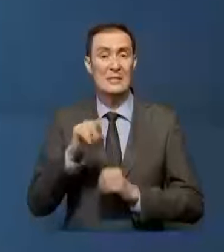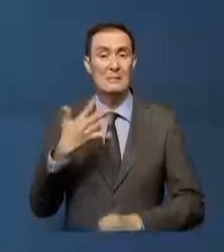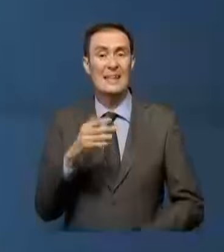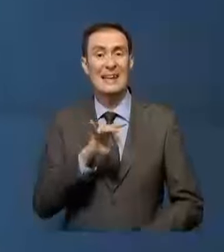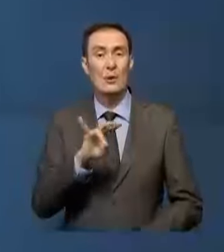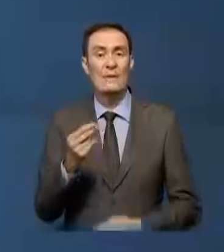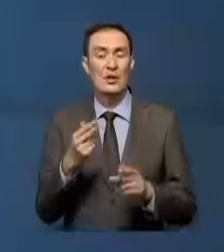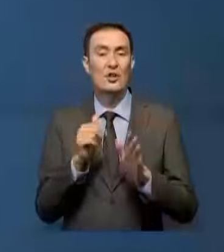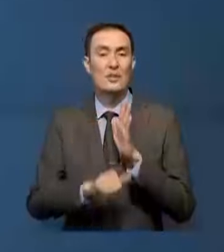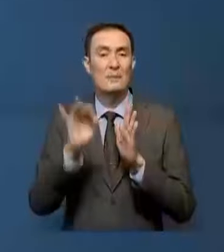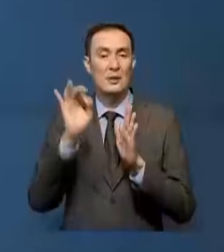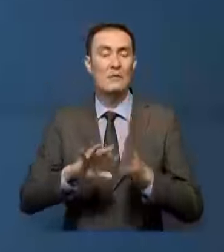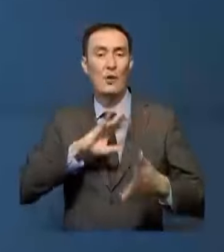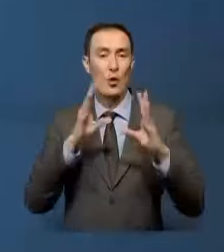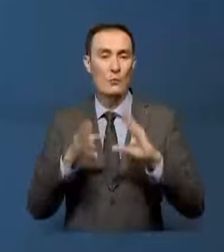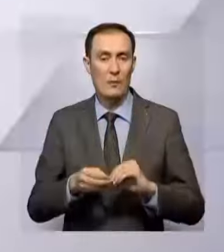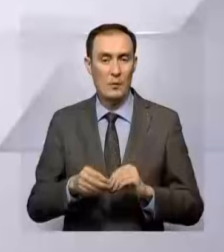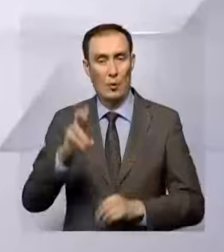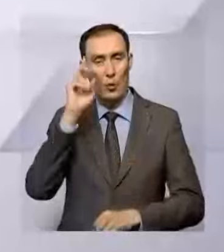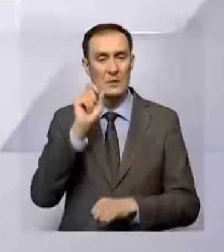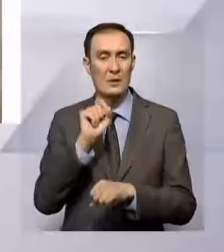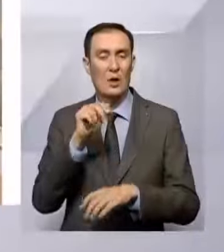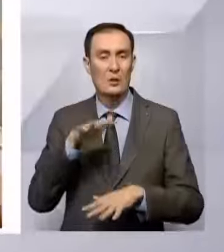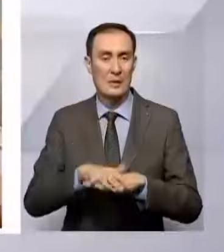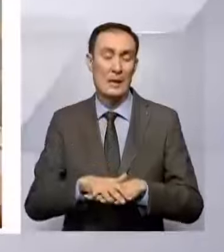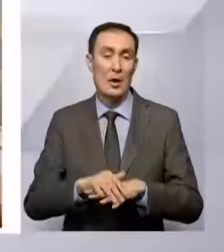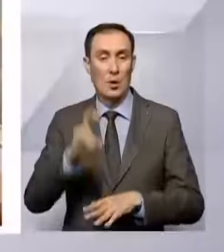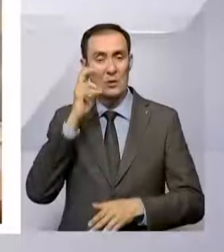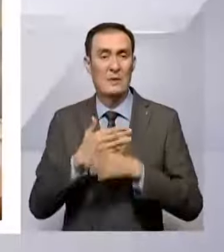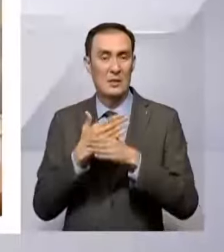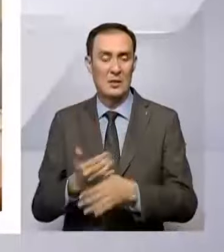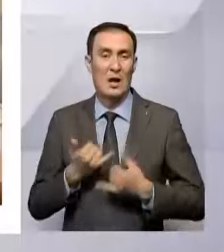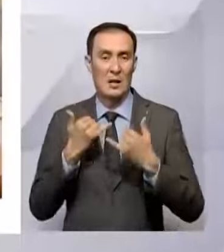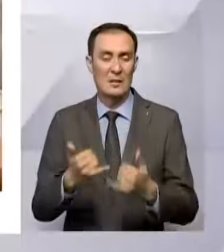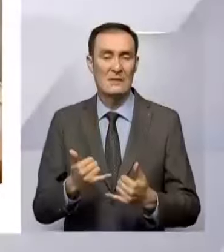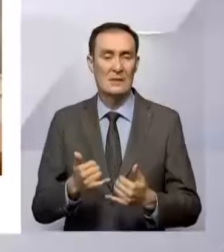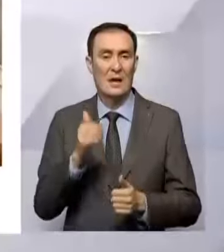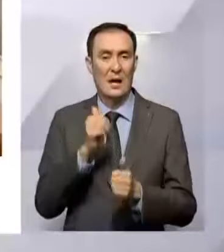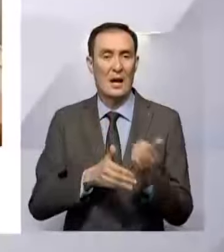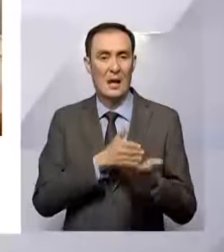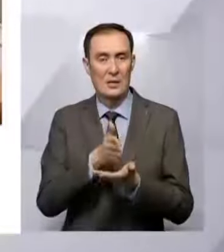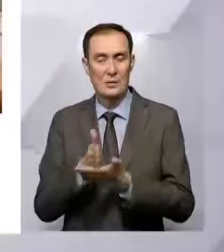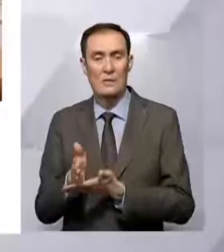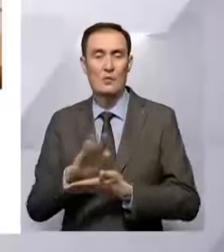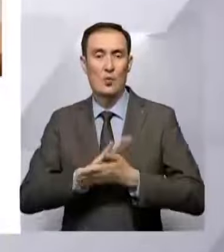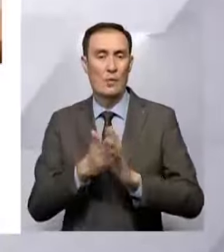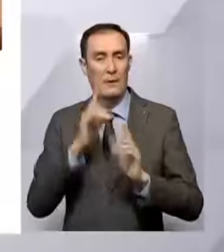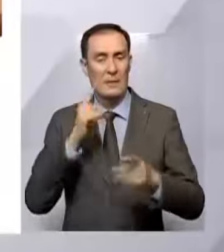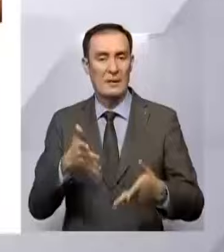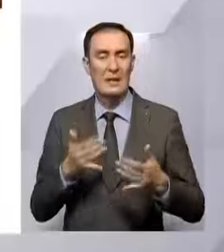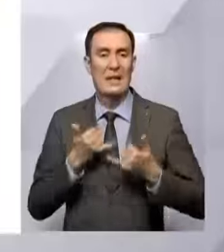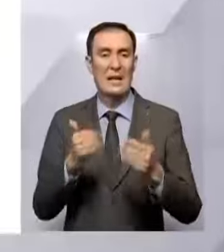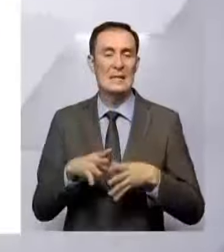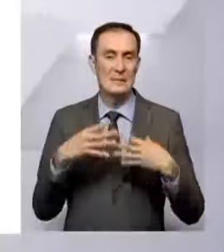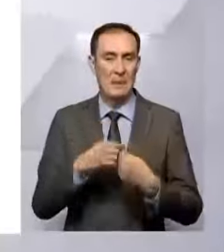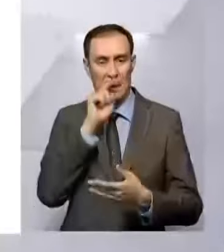триллионов тенге. Это 60% от общего объема госказны. Поддержка оказывается адресна и в условиях прозрачности. Для